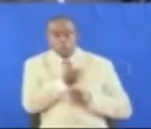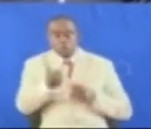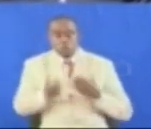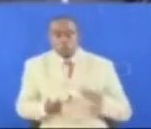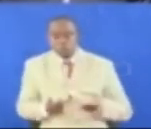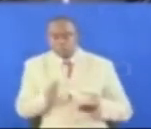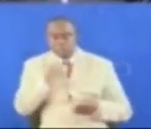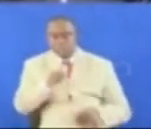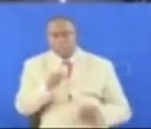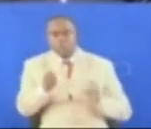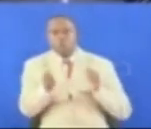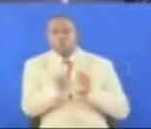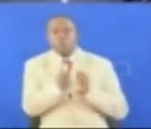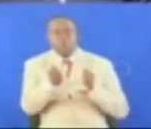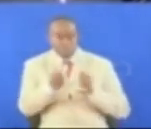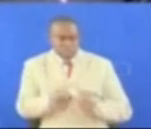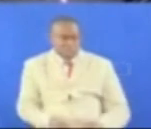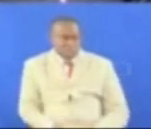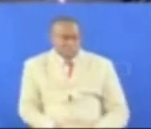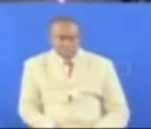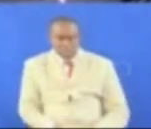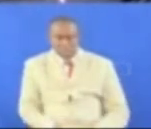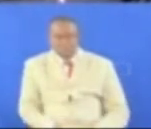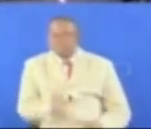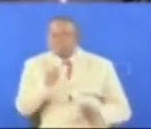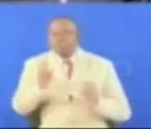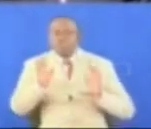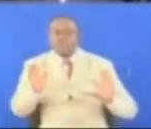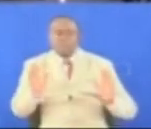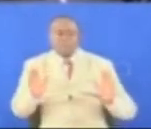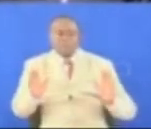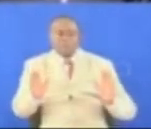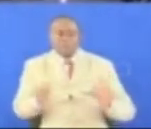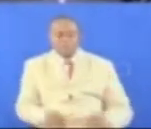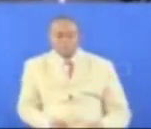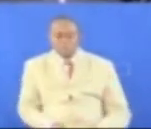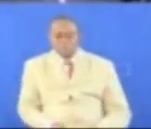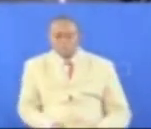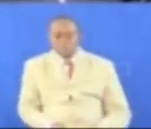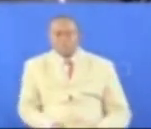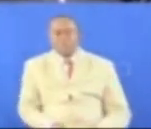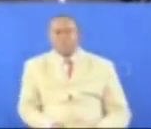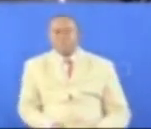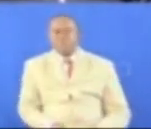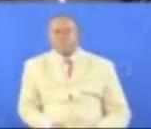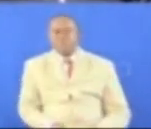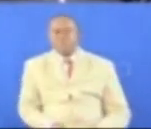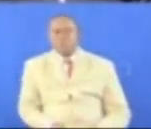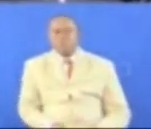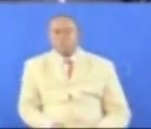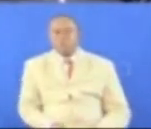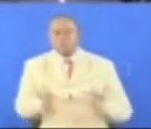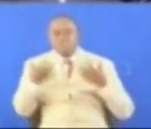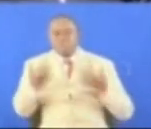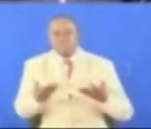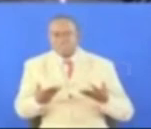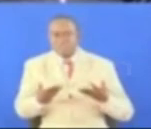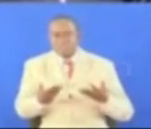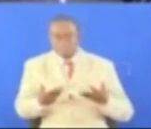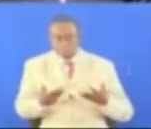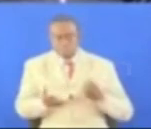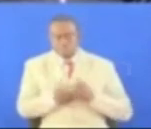baada ya miaka 10. Hatuko tayari kuacha Tanzania iwe ni nchi kama ilivyo Sodoma na